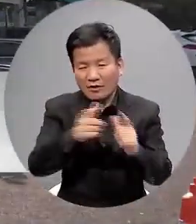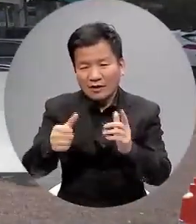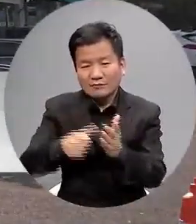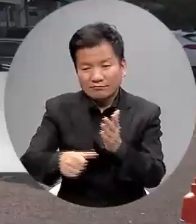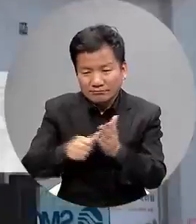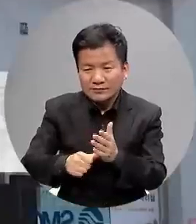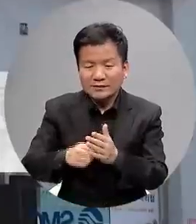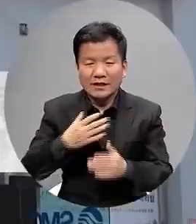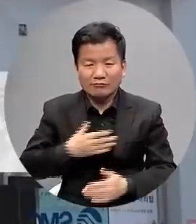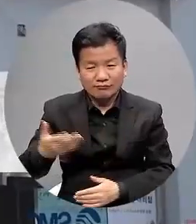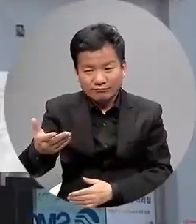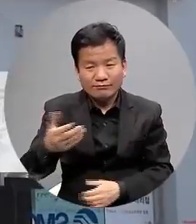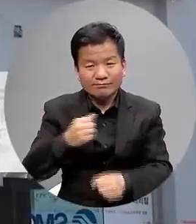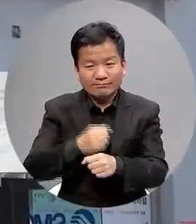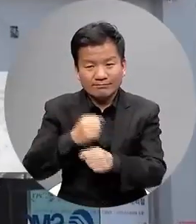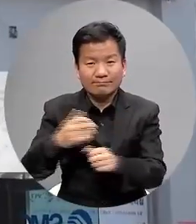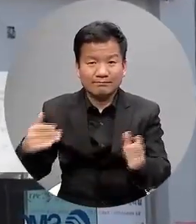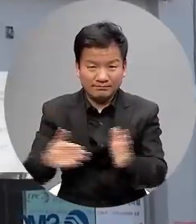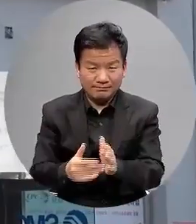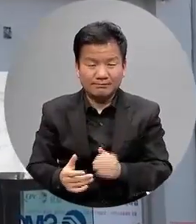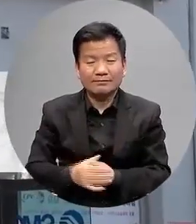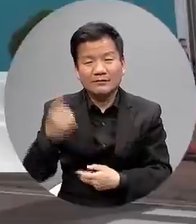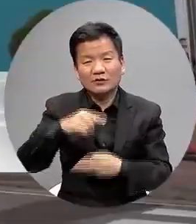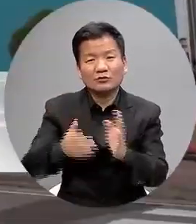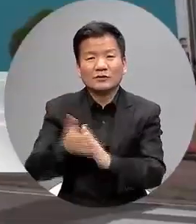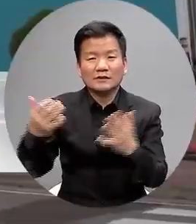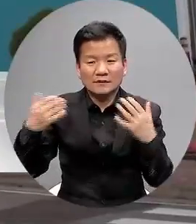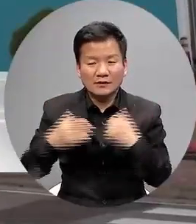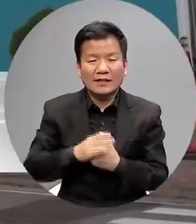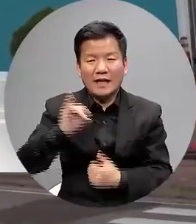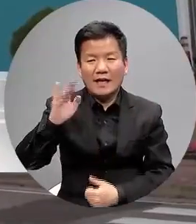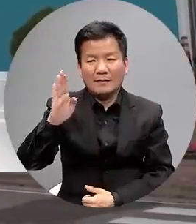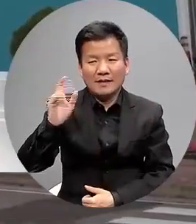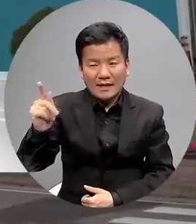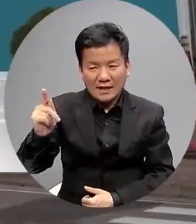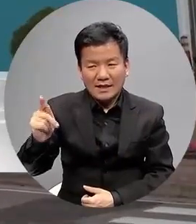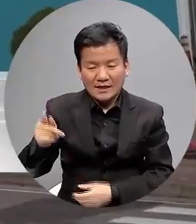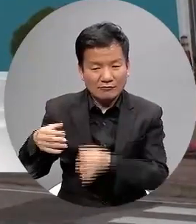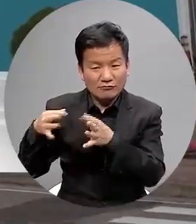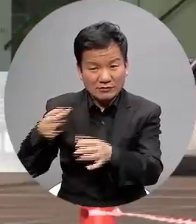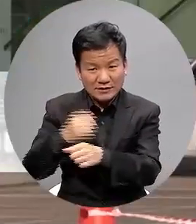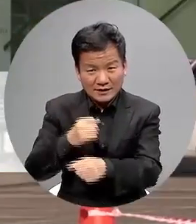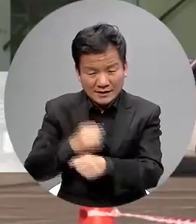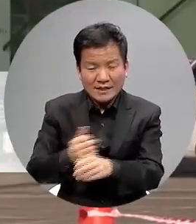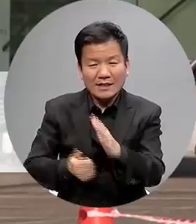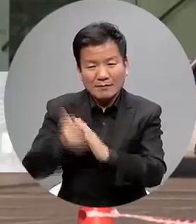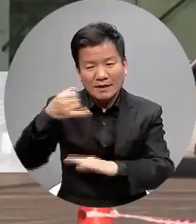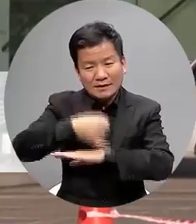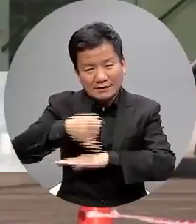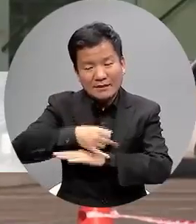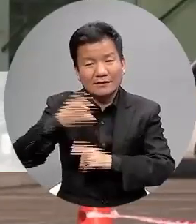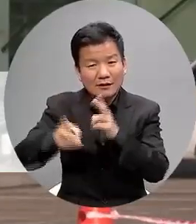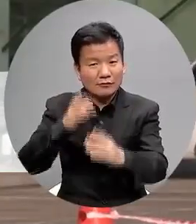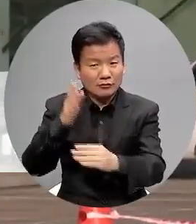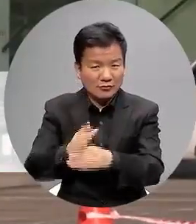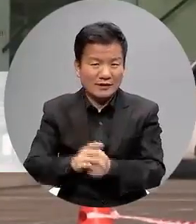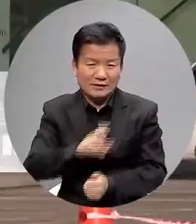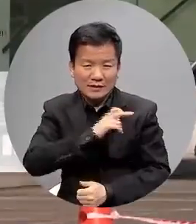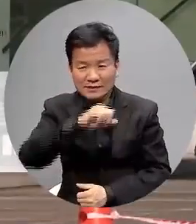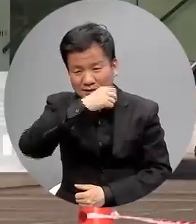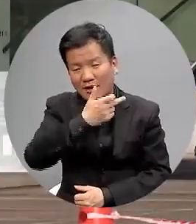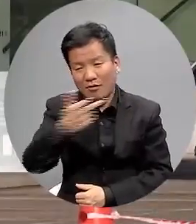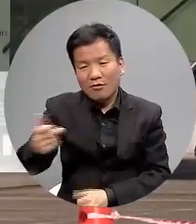유도사인 등을 교체했습니다 청주시는 IBK 기업은행에 실시한 희망 디자인 사업 가운데 최대